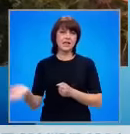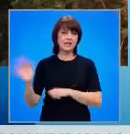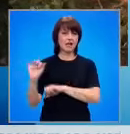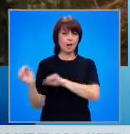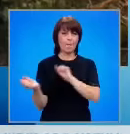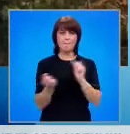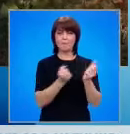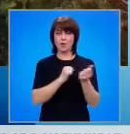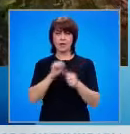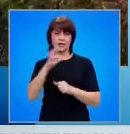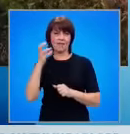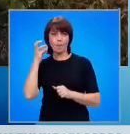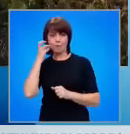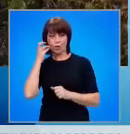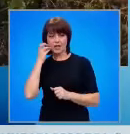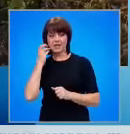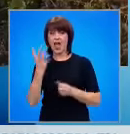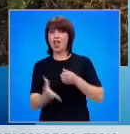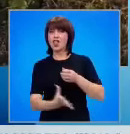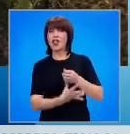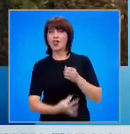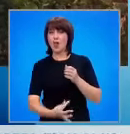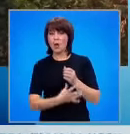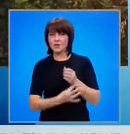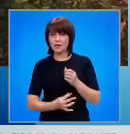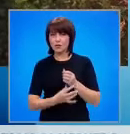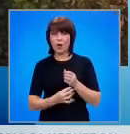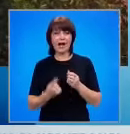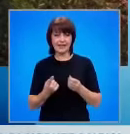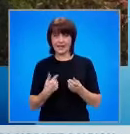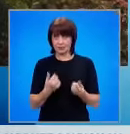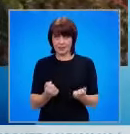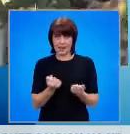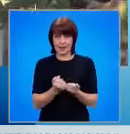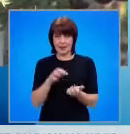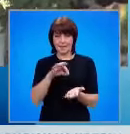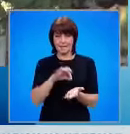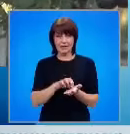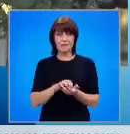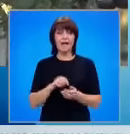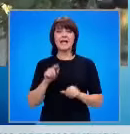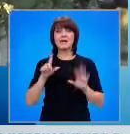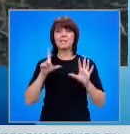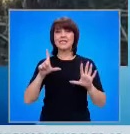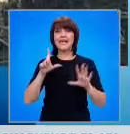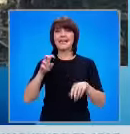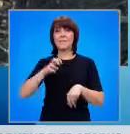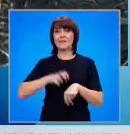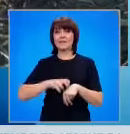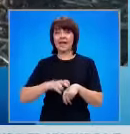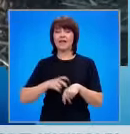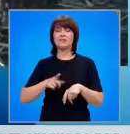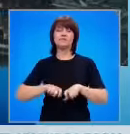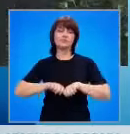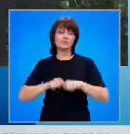в Бургаско. Лозето, пред което се намираме, е само 7 декара, т.е. сред най-пострадалите,